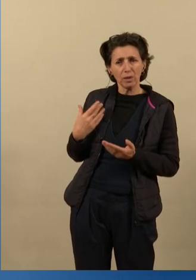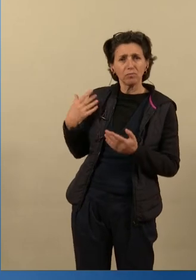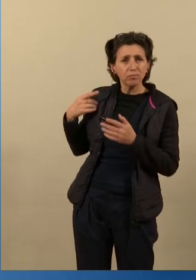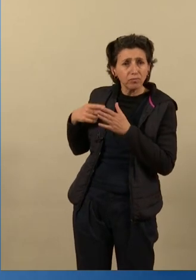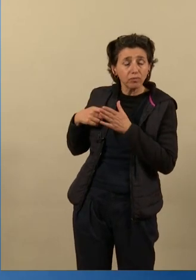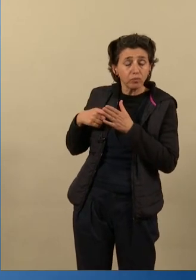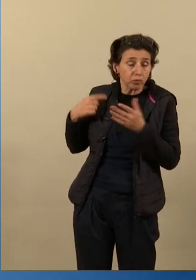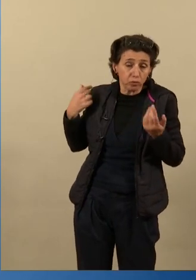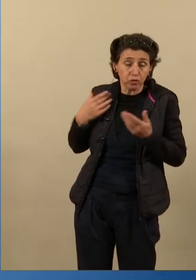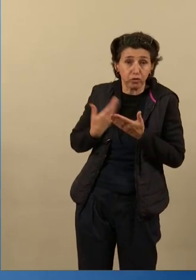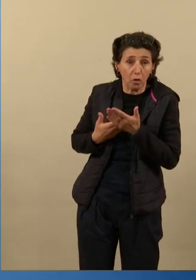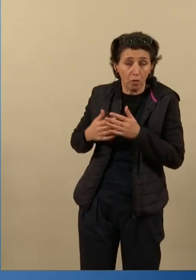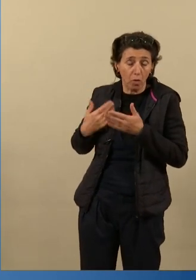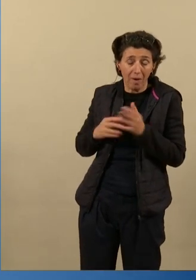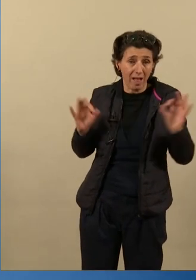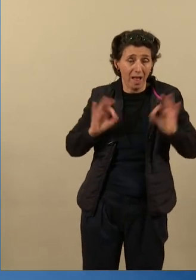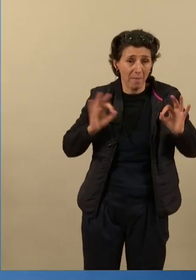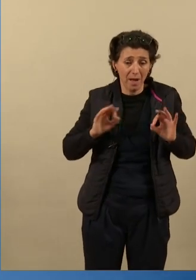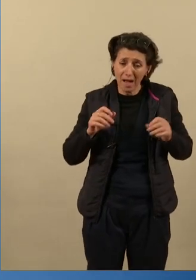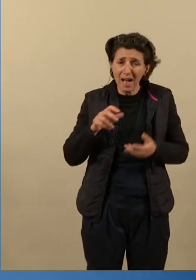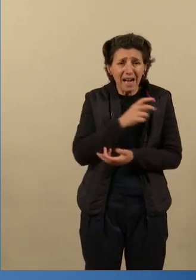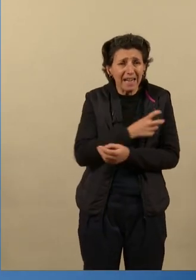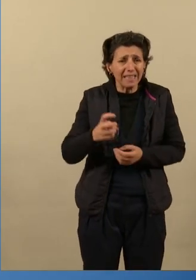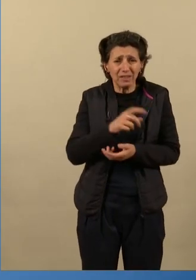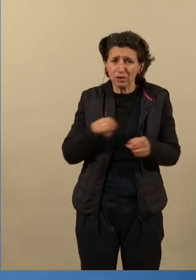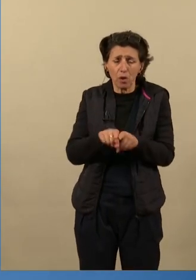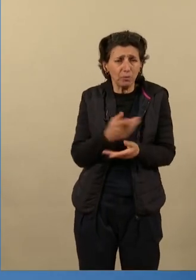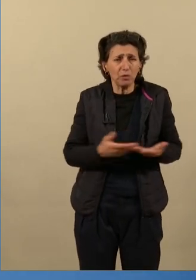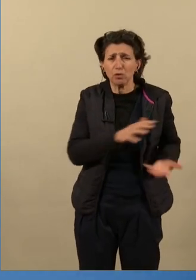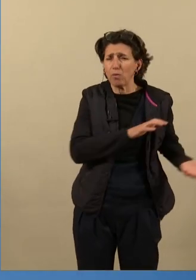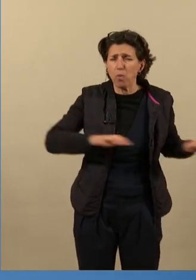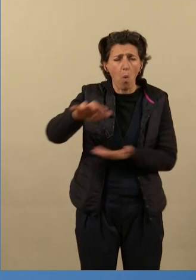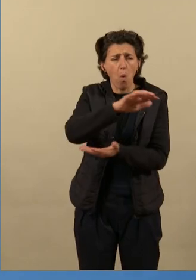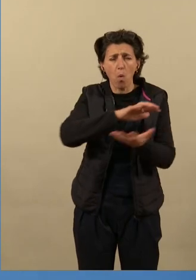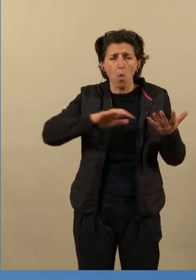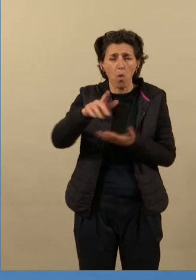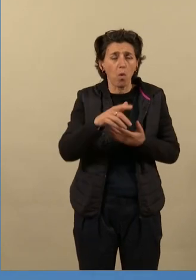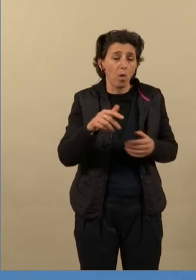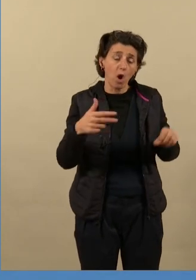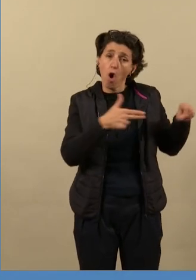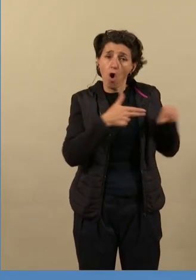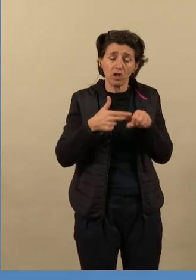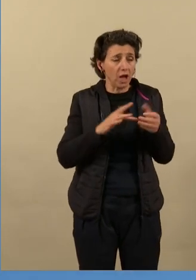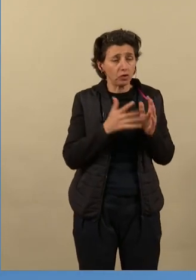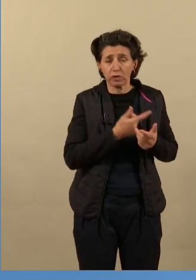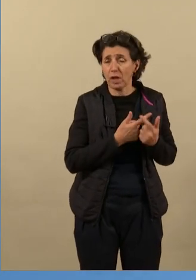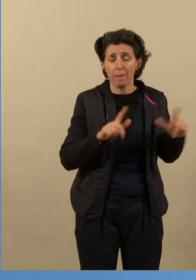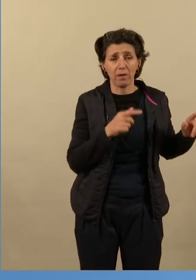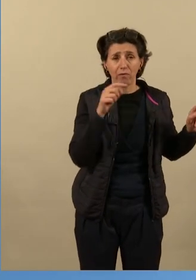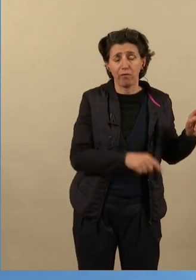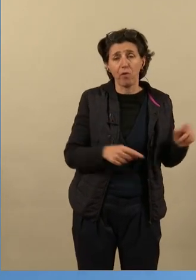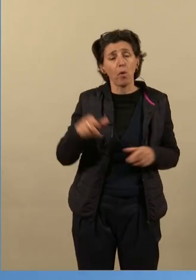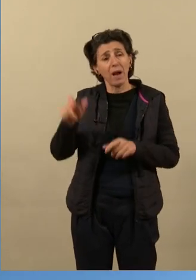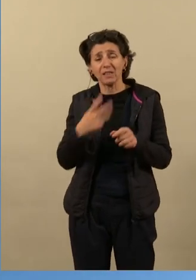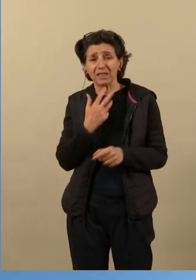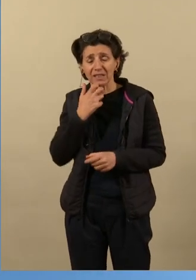d'embrasement la protection de tous les civils la libération de tous les état otages et le respect du droit humanitaire doivent être